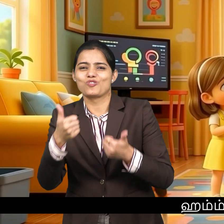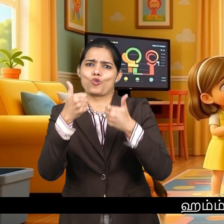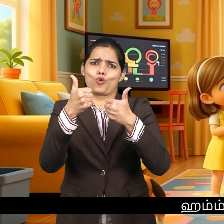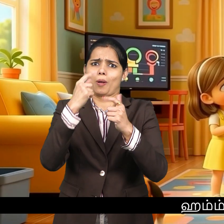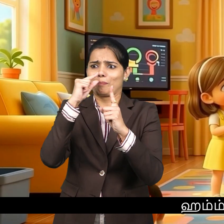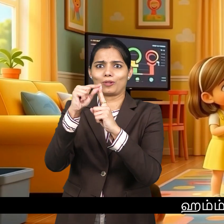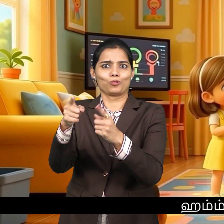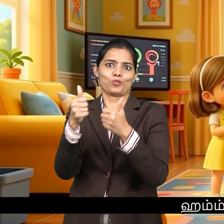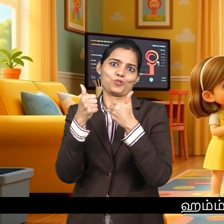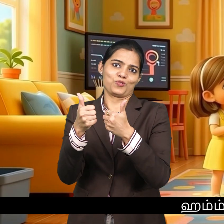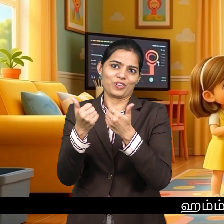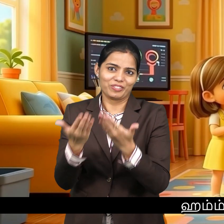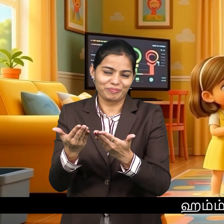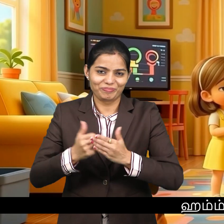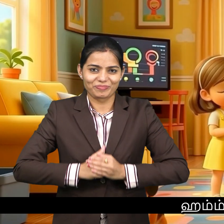நல்லது பிரியா.